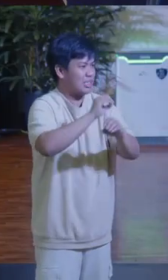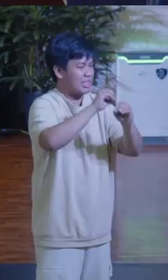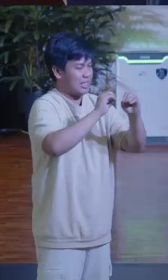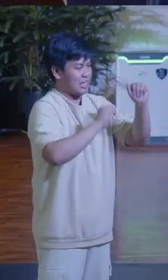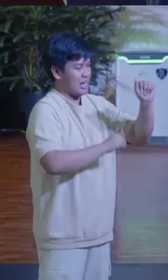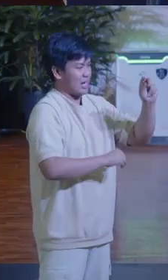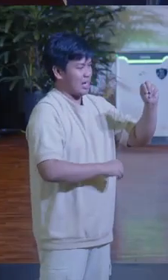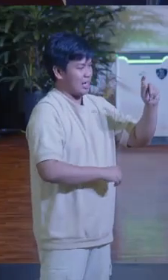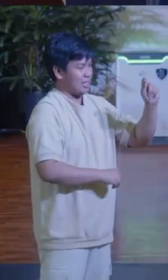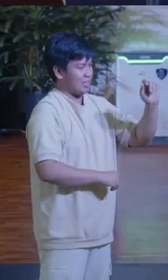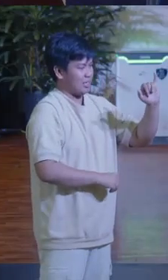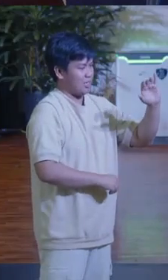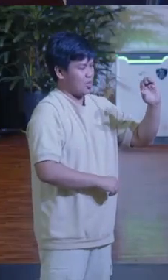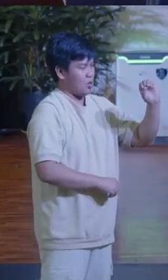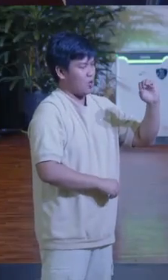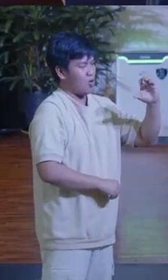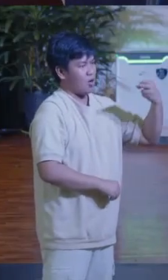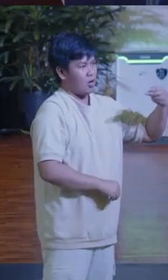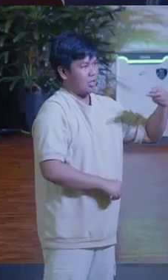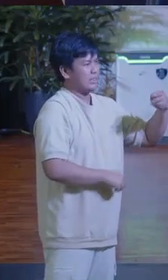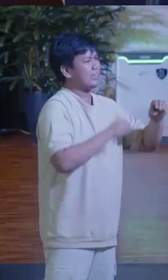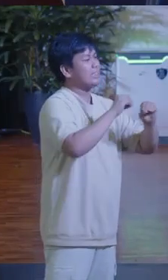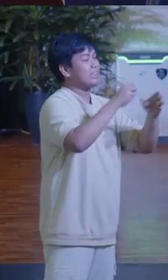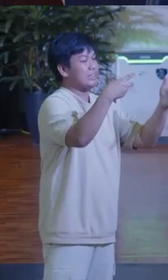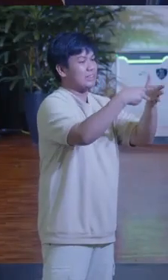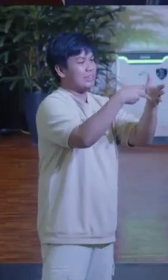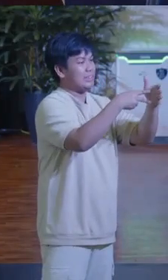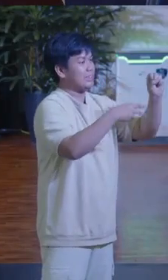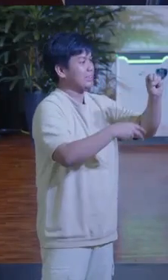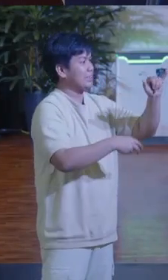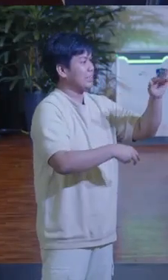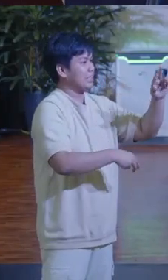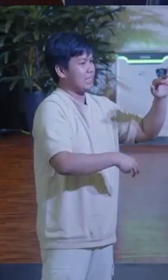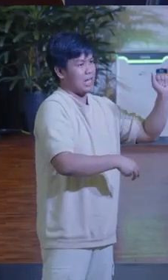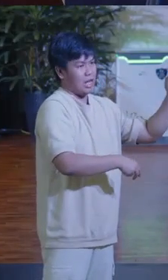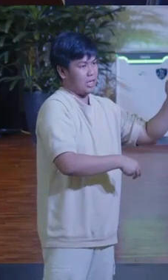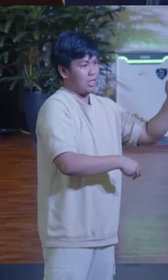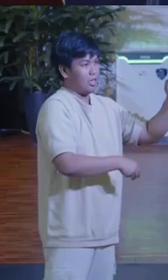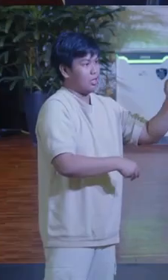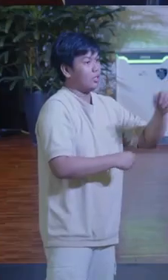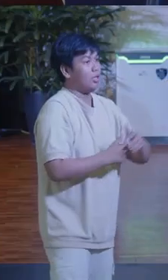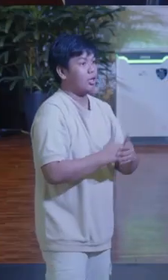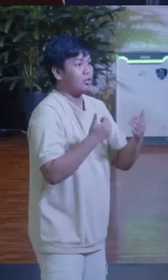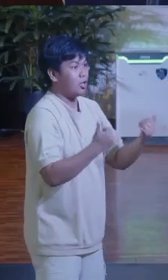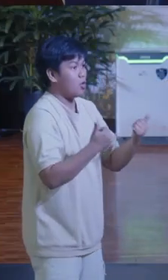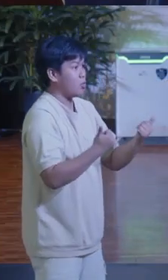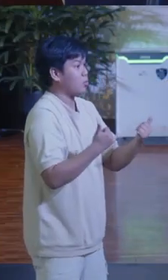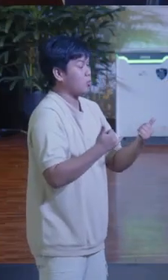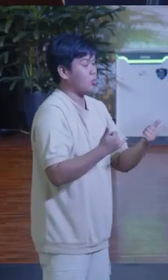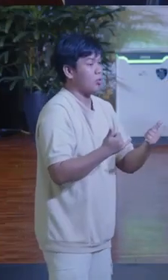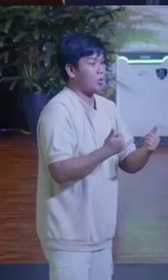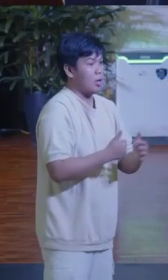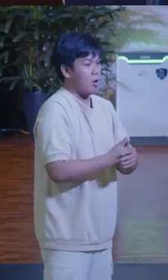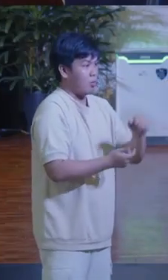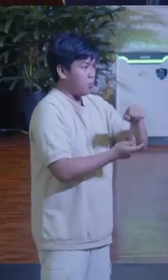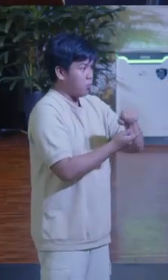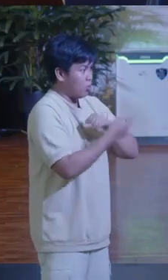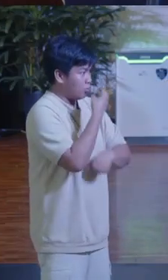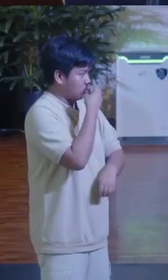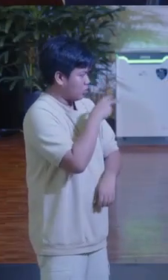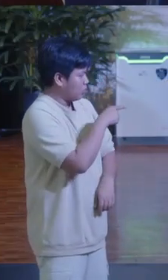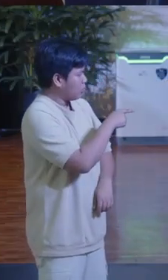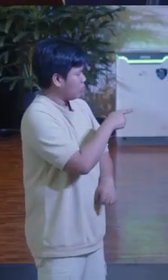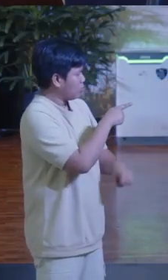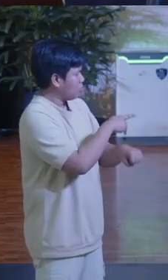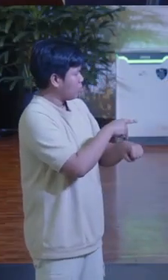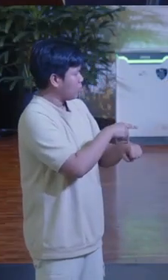nila. At nung nakita niya ang maling pagkilos ng kapwa niyang apostol,